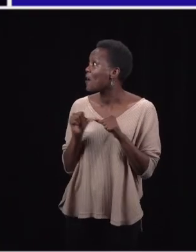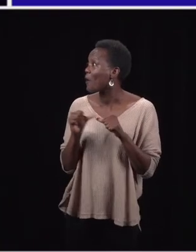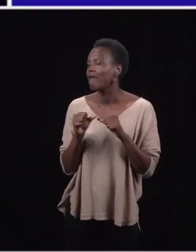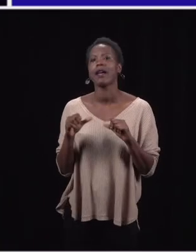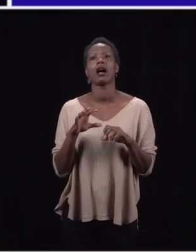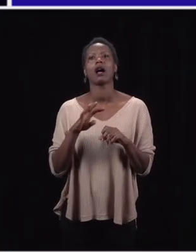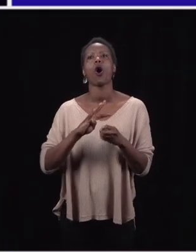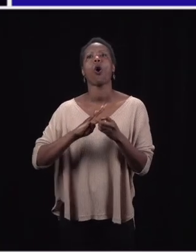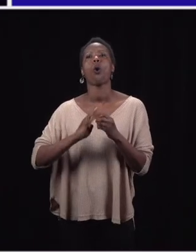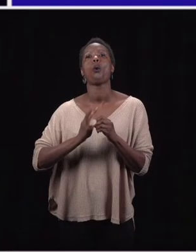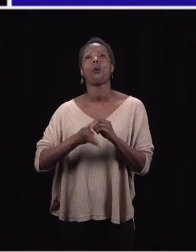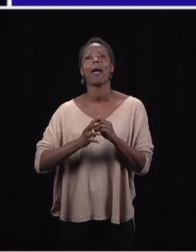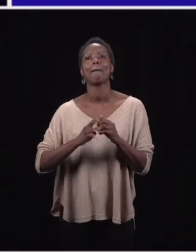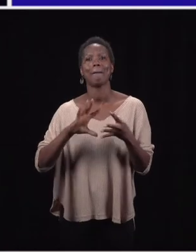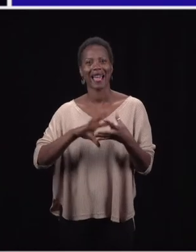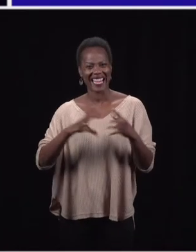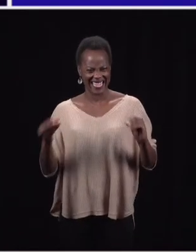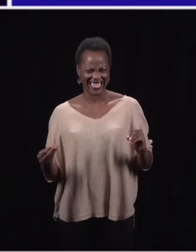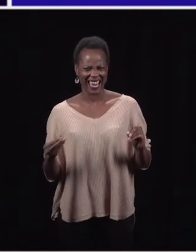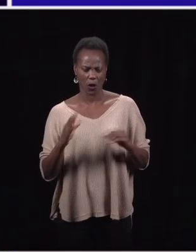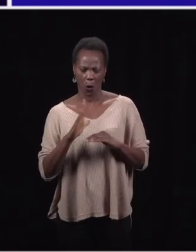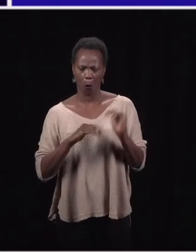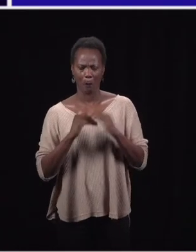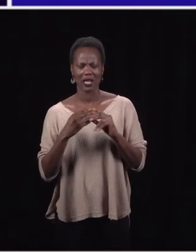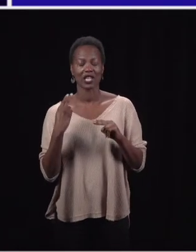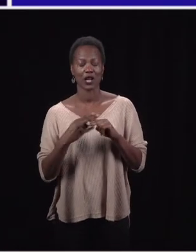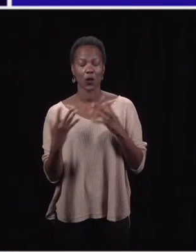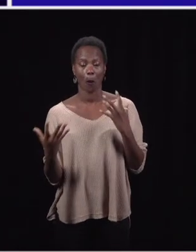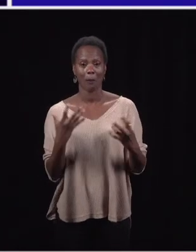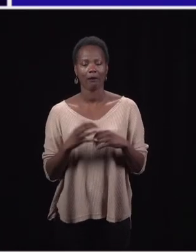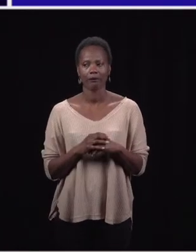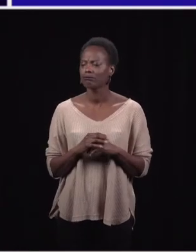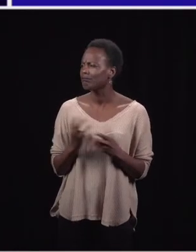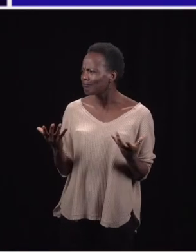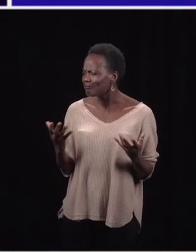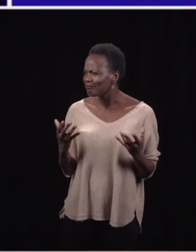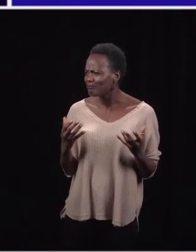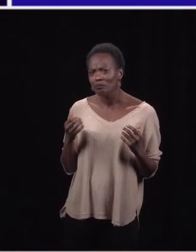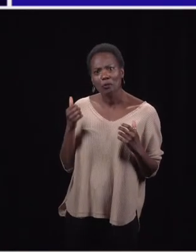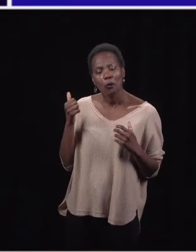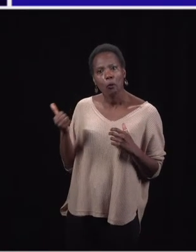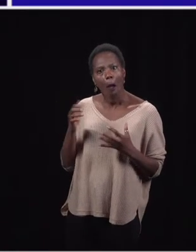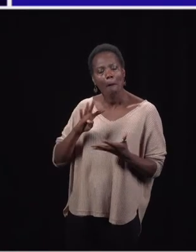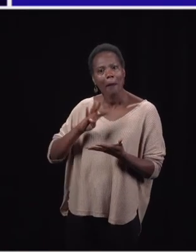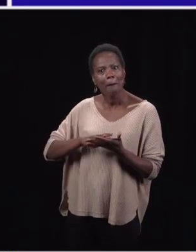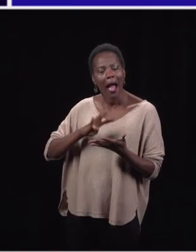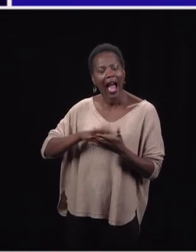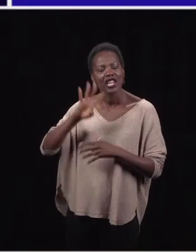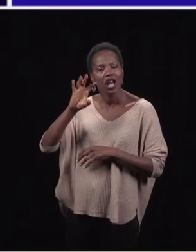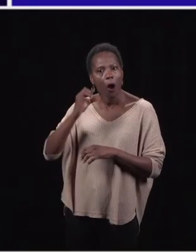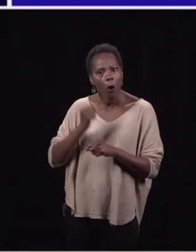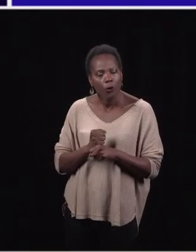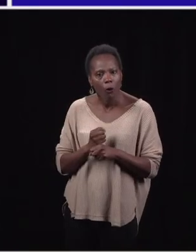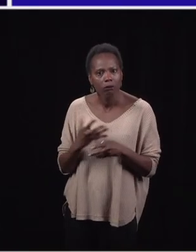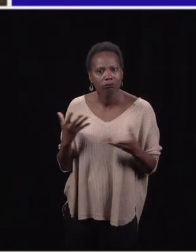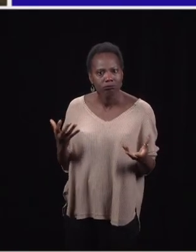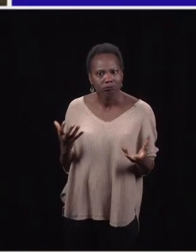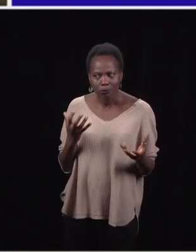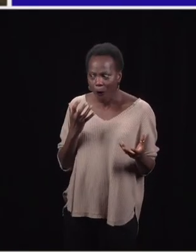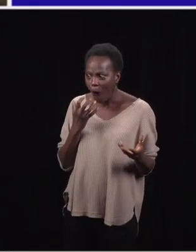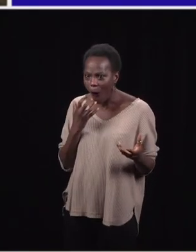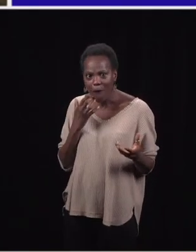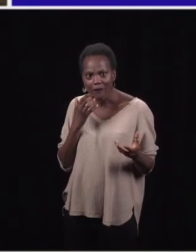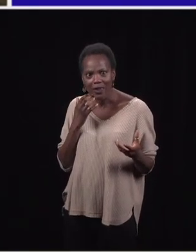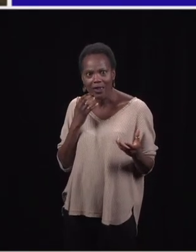webdesigner bon le métier le plus connu sous ce nom là qu'est-ce qui vous a donné envie à 40 ans Lucie de vous diriger